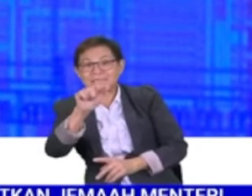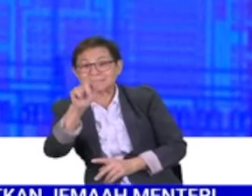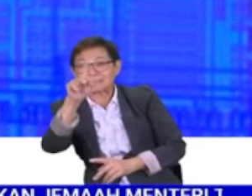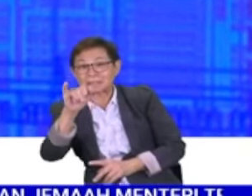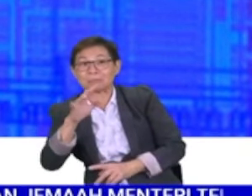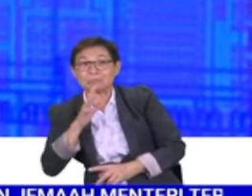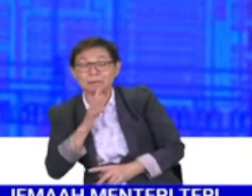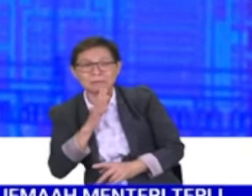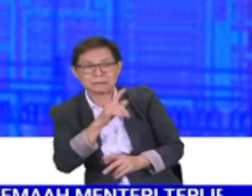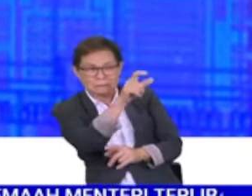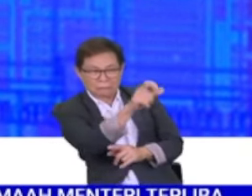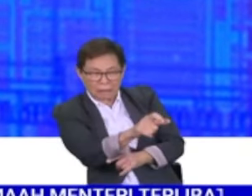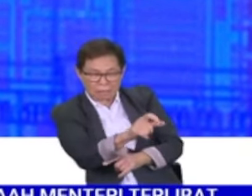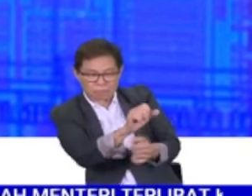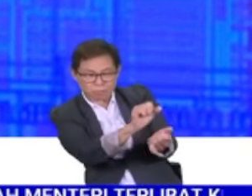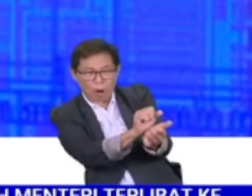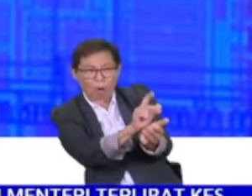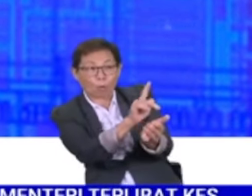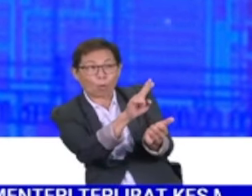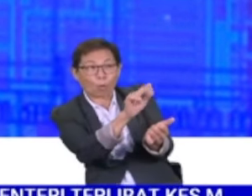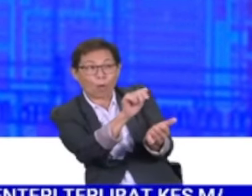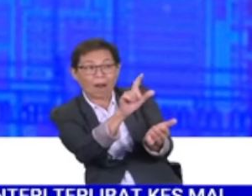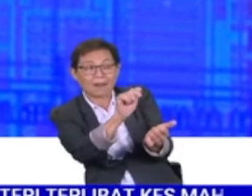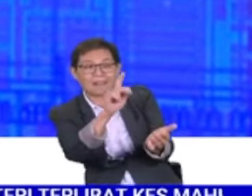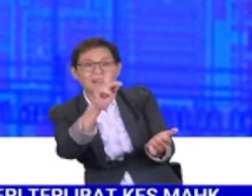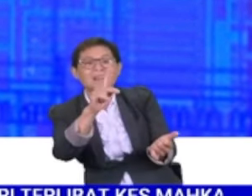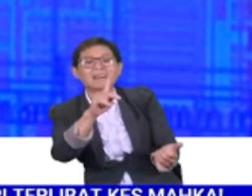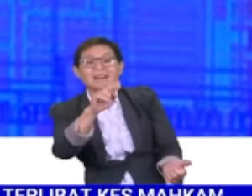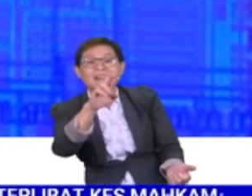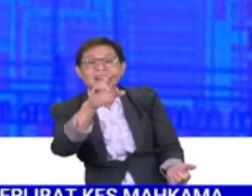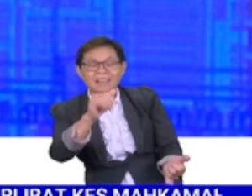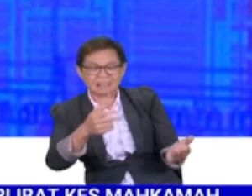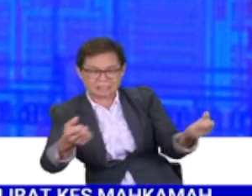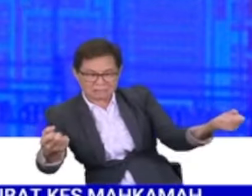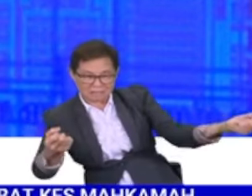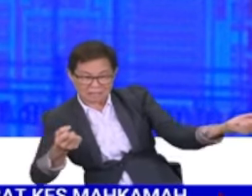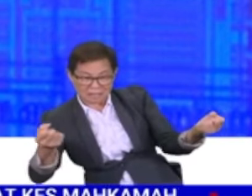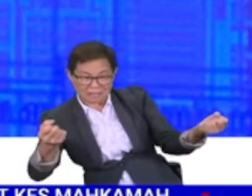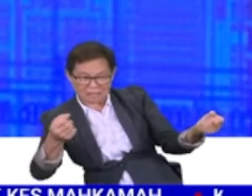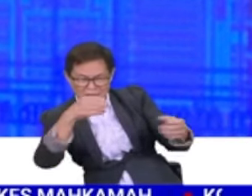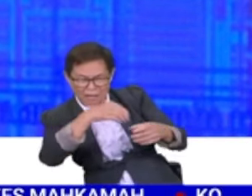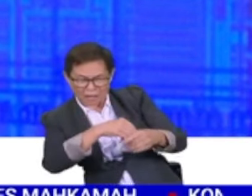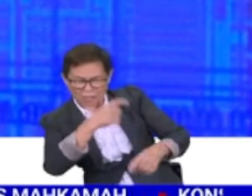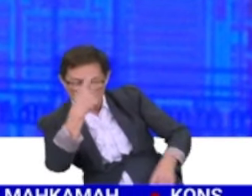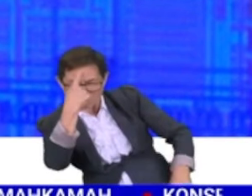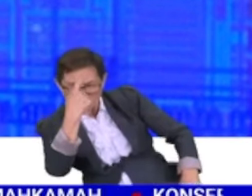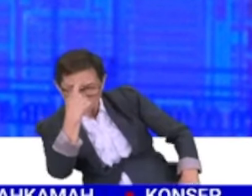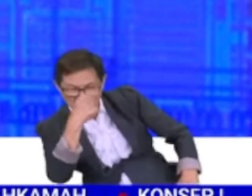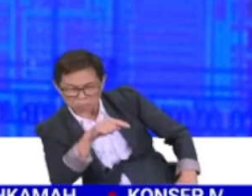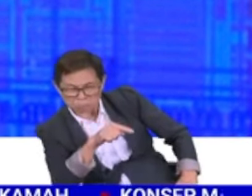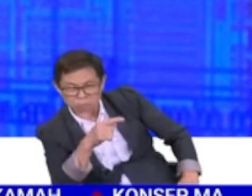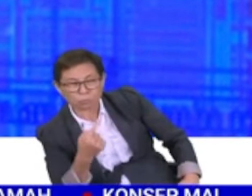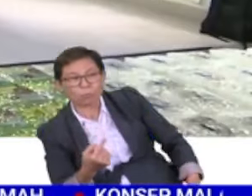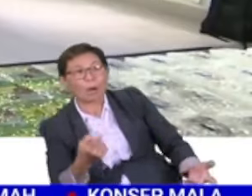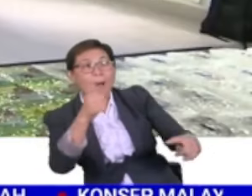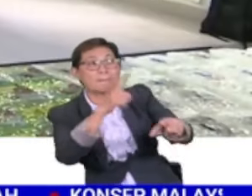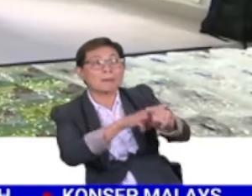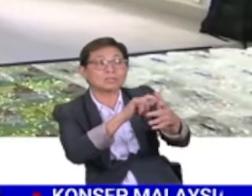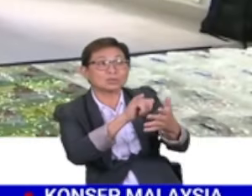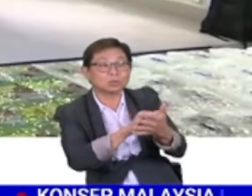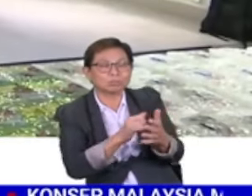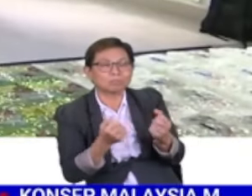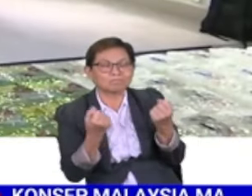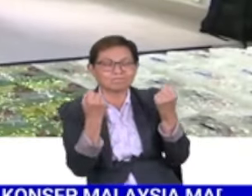berkata, suspek ditahan di Kuala Krai selepas kenderaan dinaiki dikesan berada dalam keadaan mencurigakan. Ketika itu, mereka